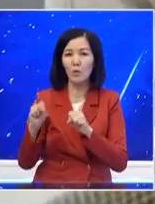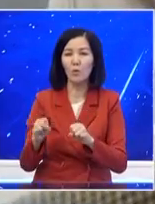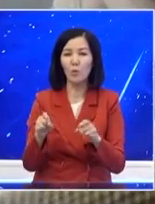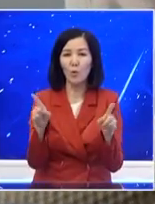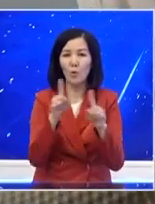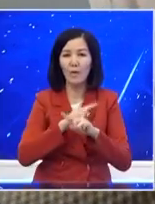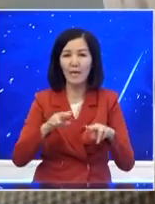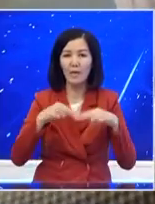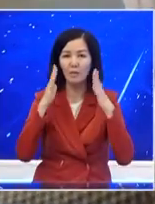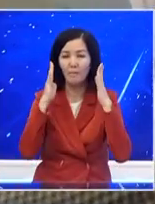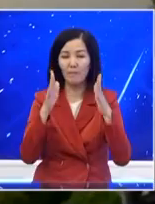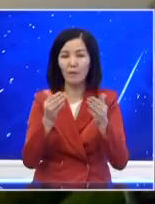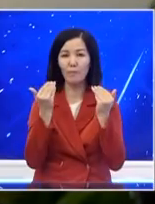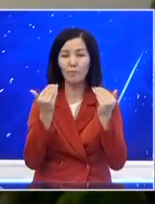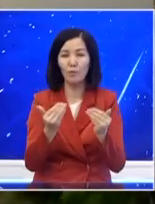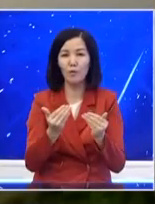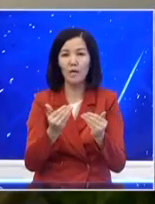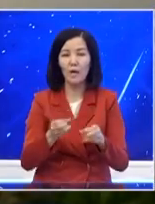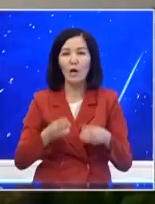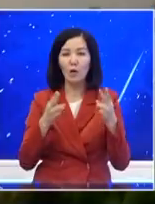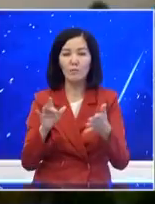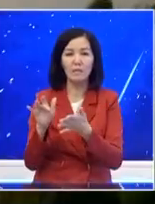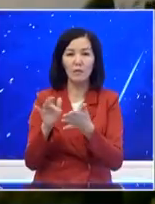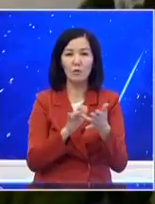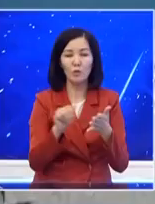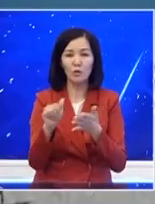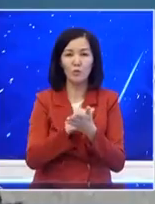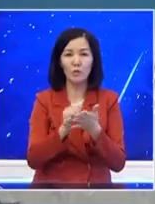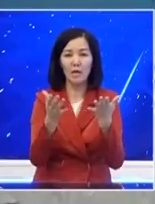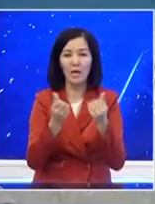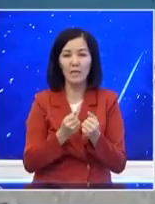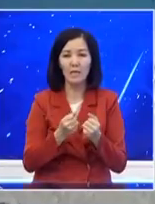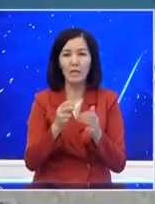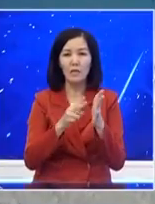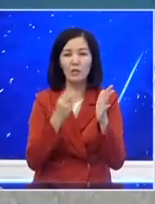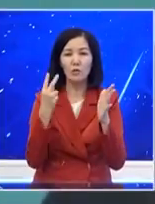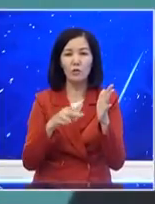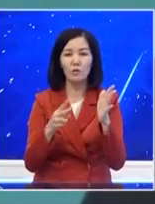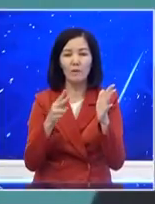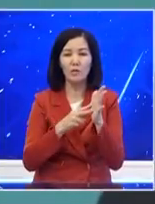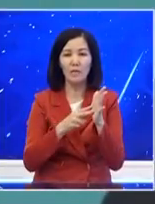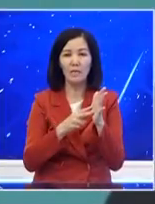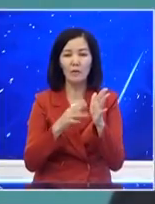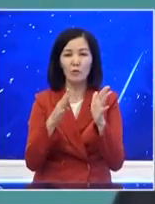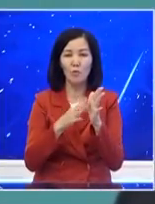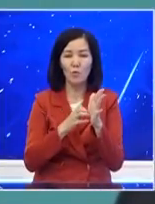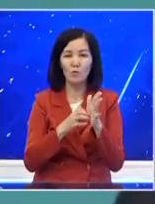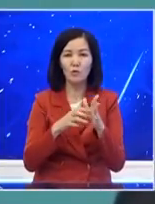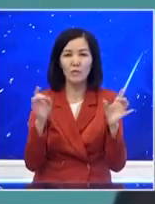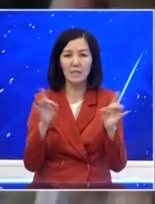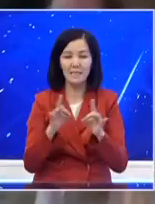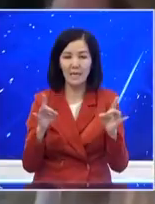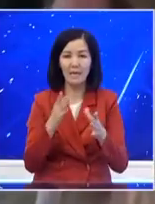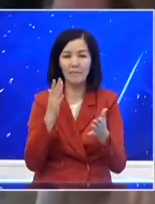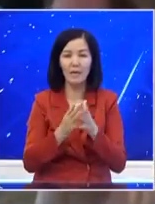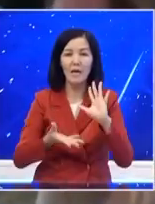ерекше мән беріледі. Бүгінде бұл елде қауіпсіз туризм сертификатын алған 727 қонақ үй мен 900 мейрамхана бар. Жалпы